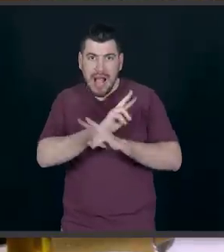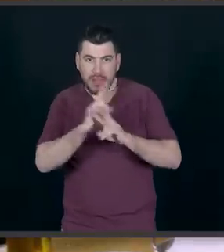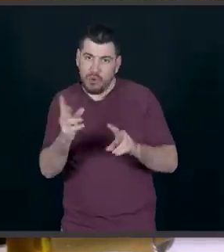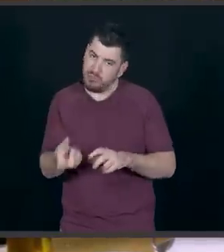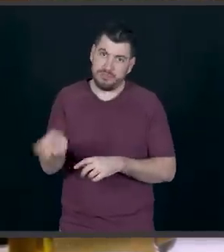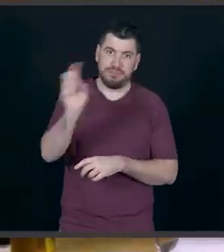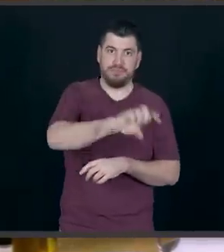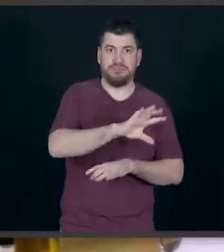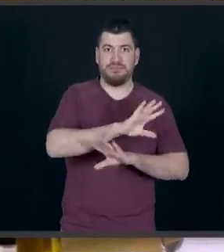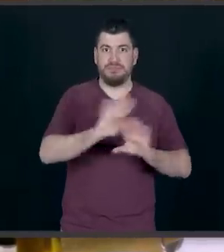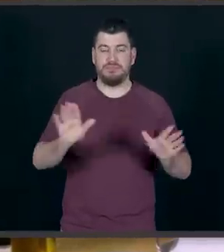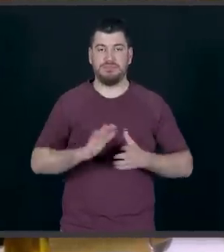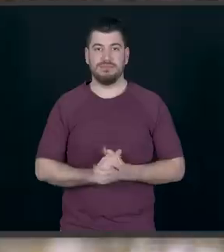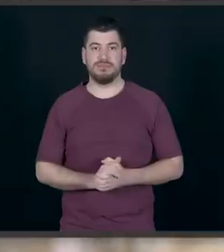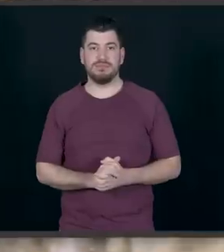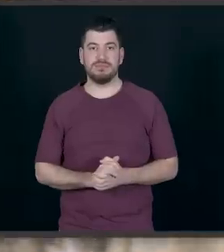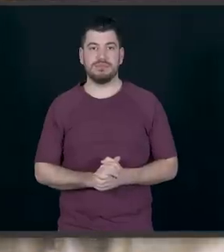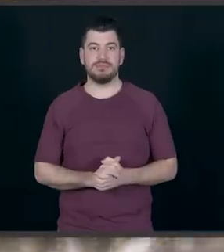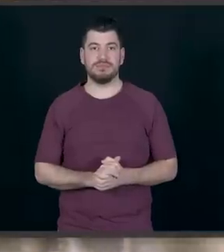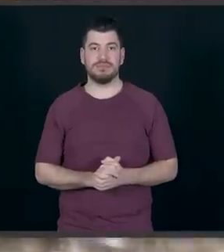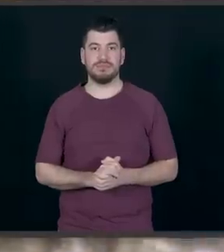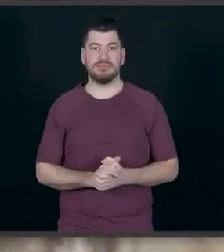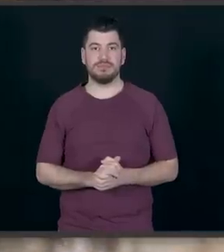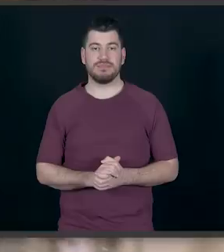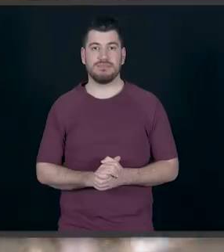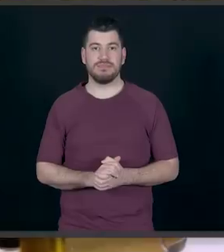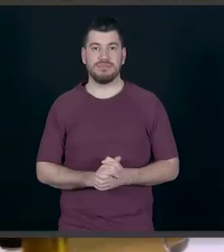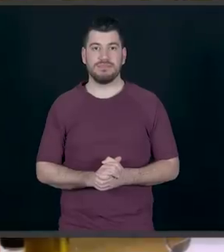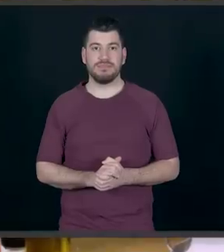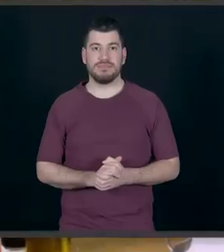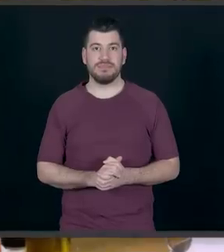Και έτσι όπως είναι, το προσθέτω μέσα στο μείγμα με το βούτυρο.